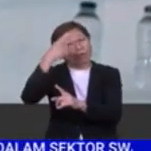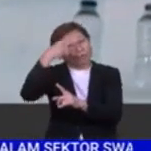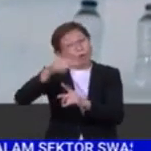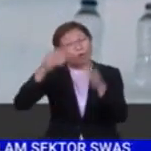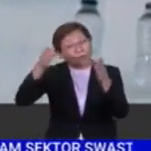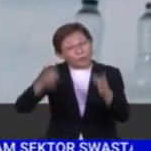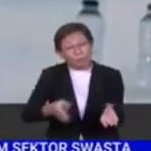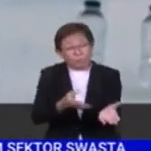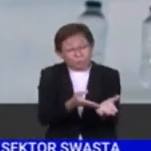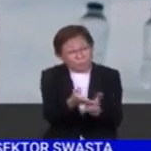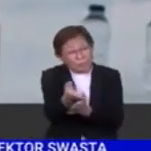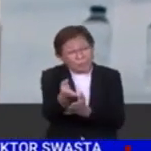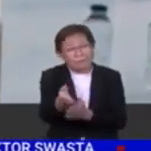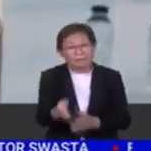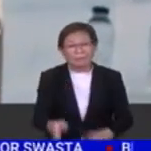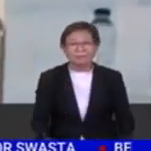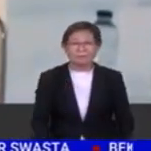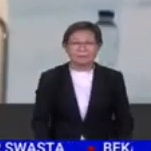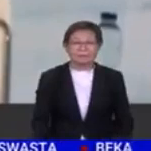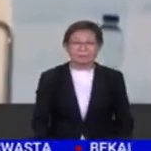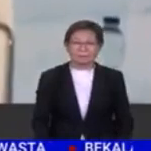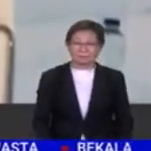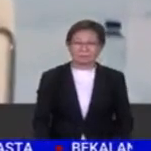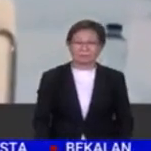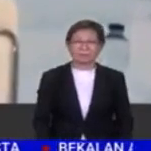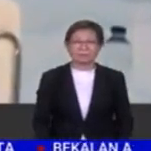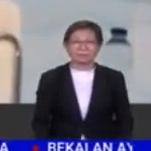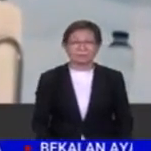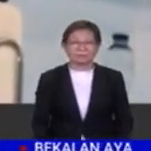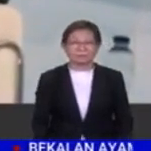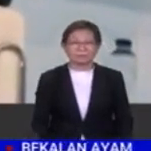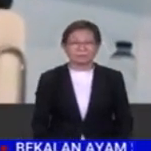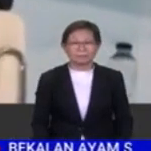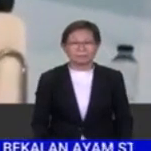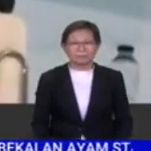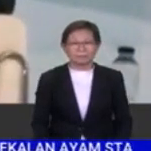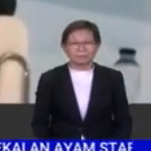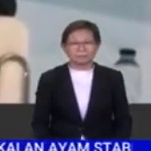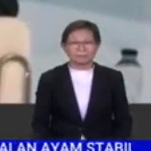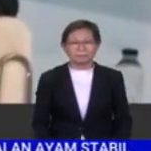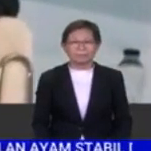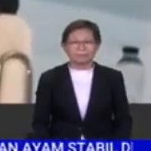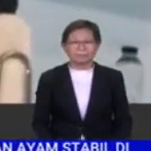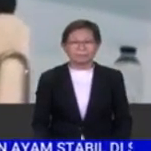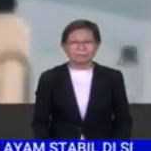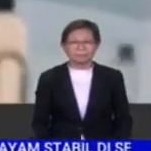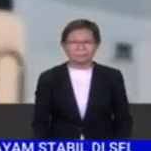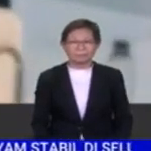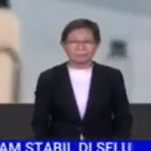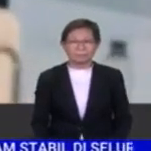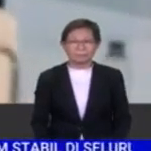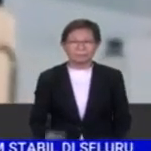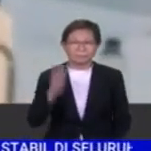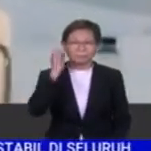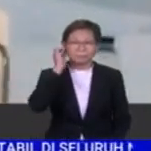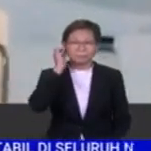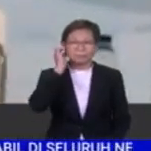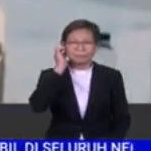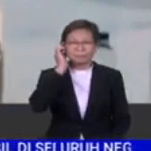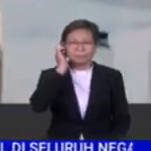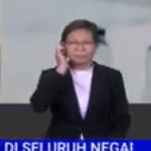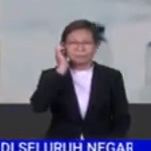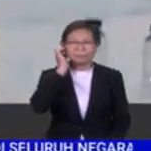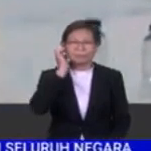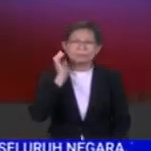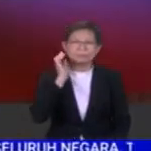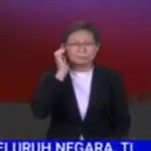just food, shelter, clothing, because life becomes incomplete unless you have good